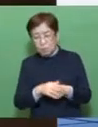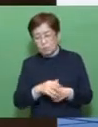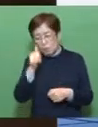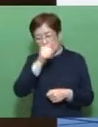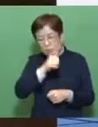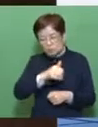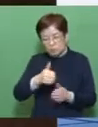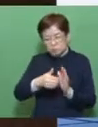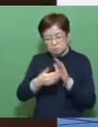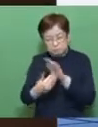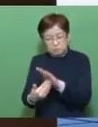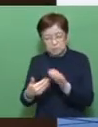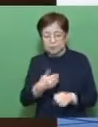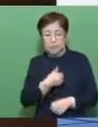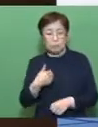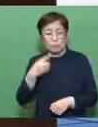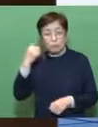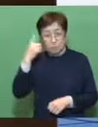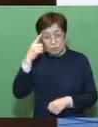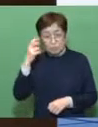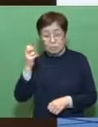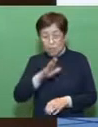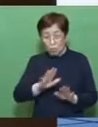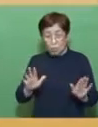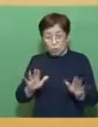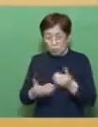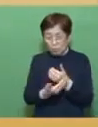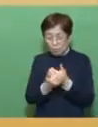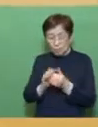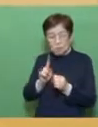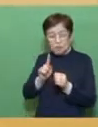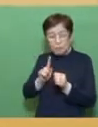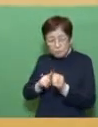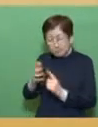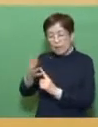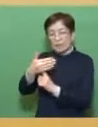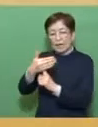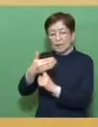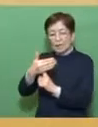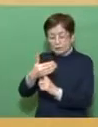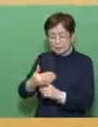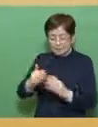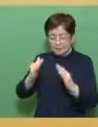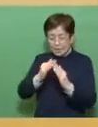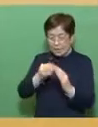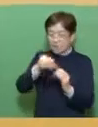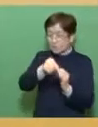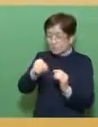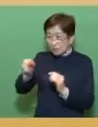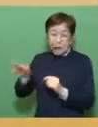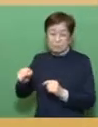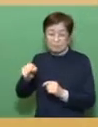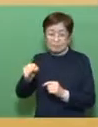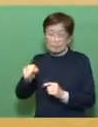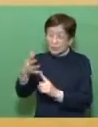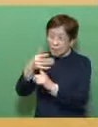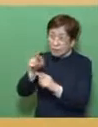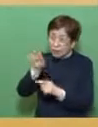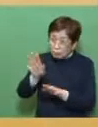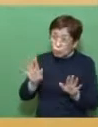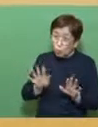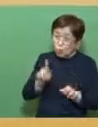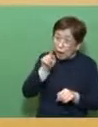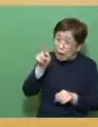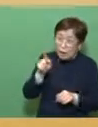百登板の家とか店あの旗を立っといてもらってはいそれであのそのそのうちへ2ばいいんだとこう